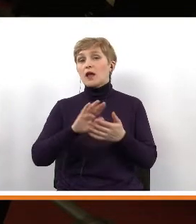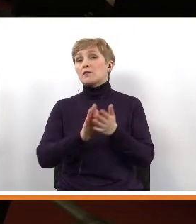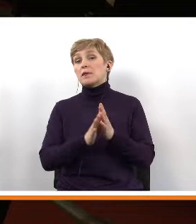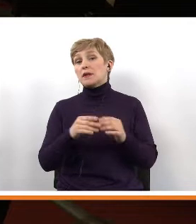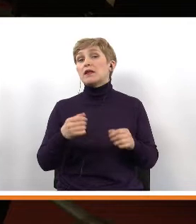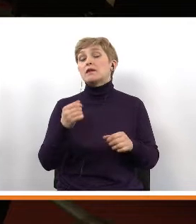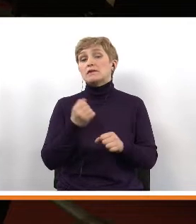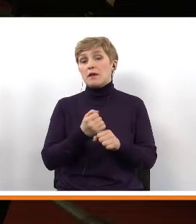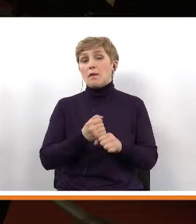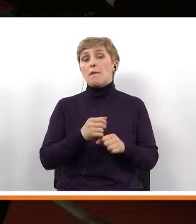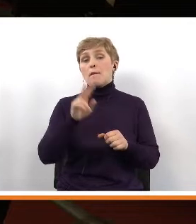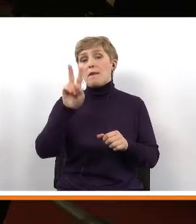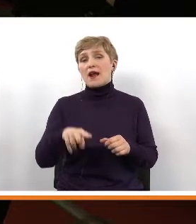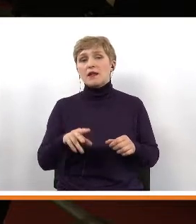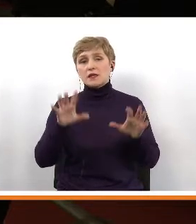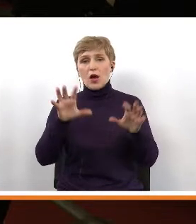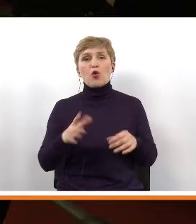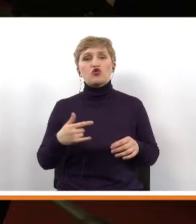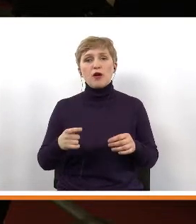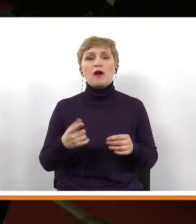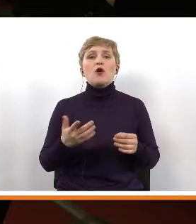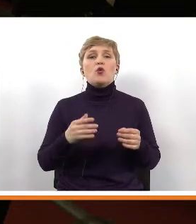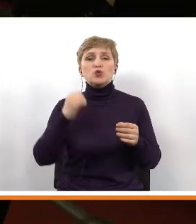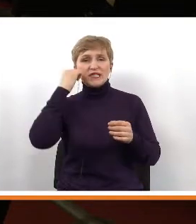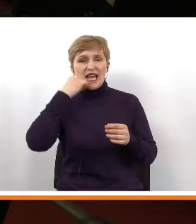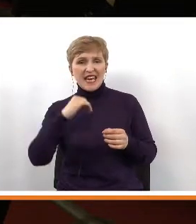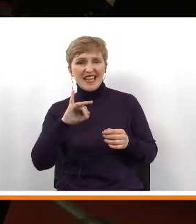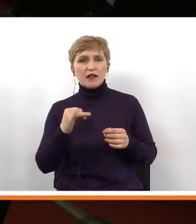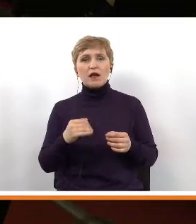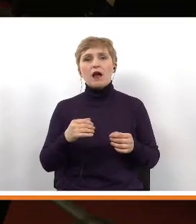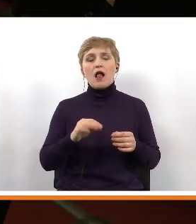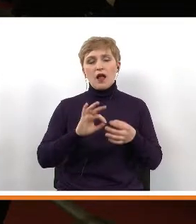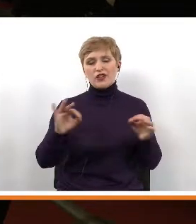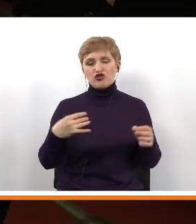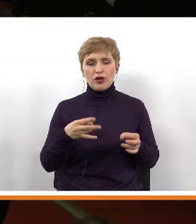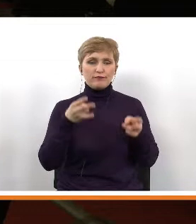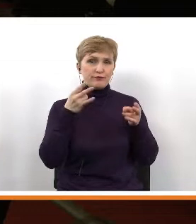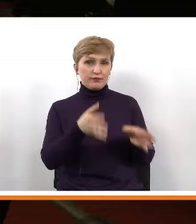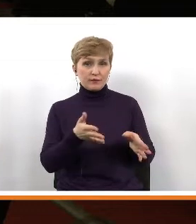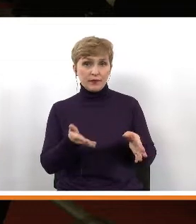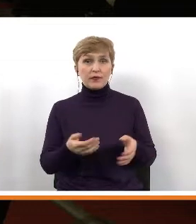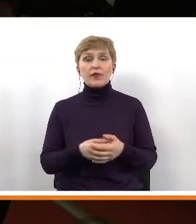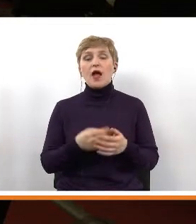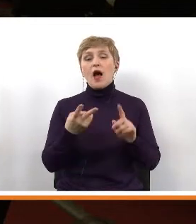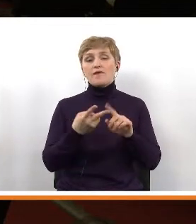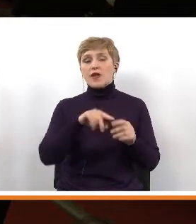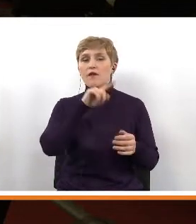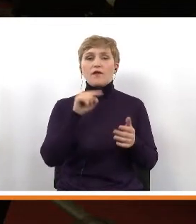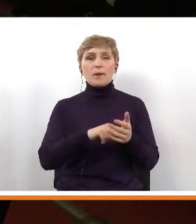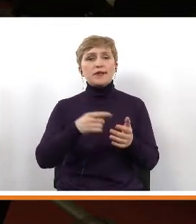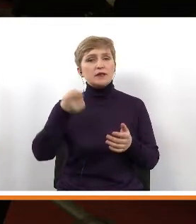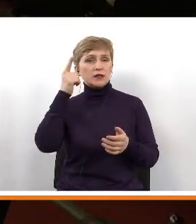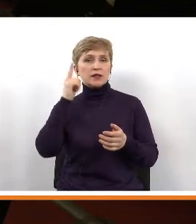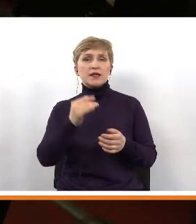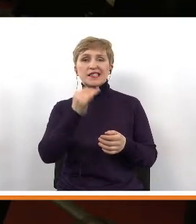законом, уже устарело морально, и нам казалось бы логичным от него сейчас отказаться. Второй вопрос, это тоже давняя история,